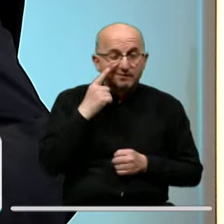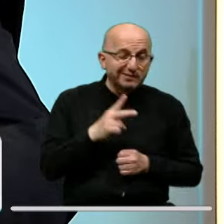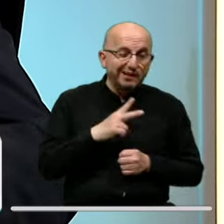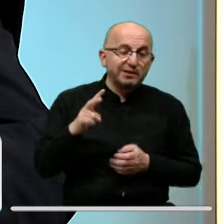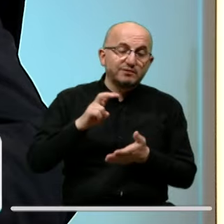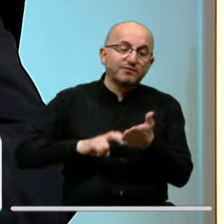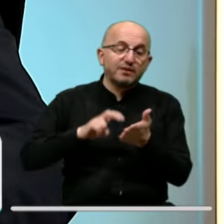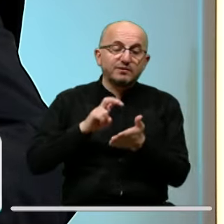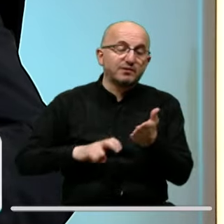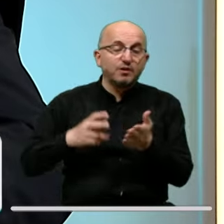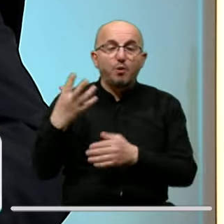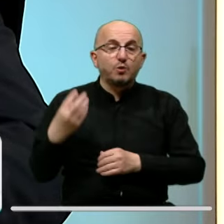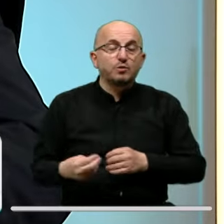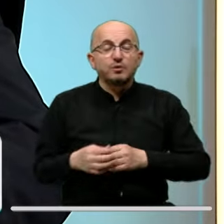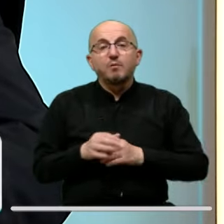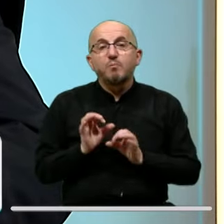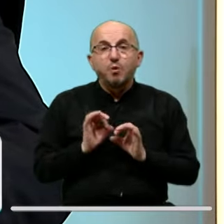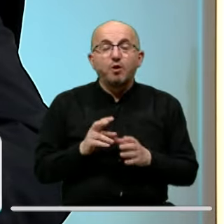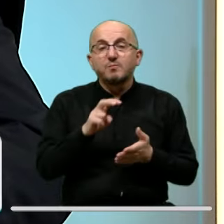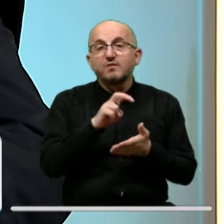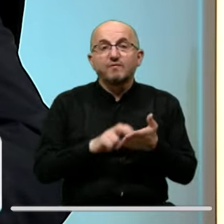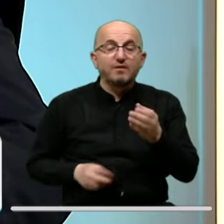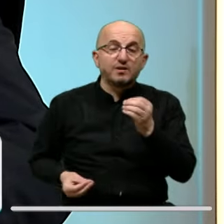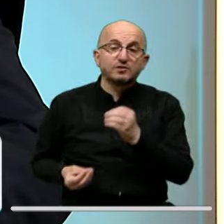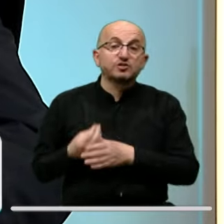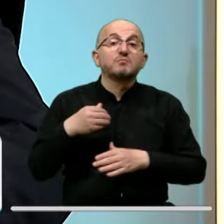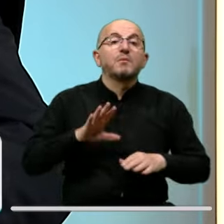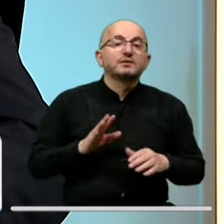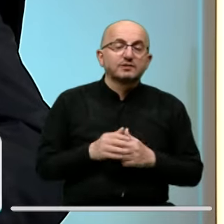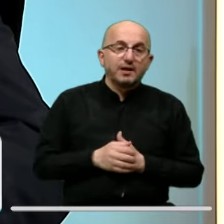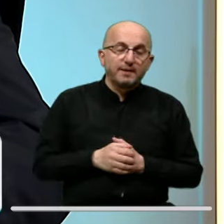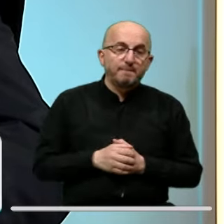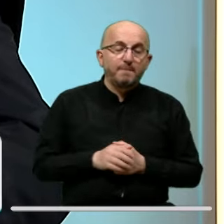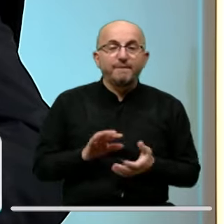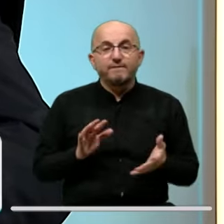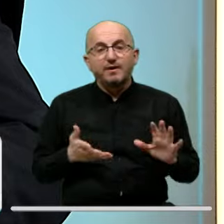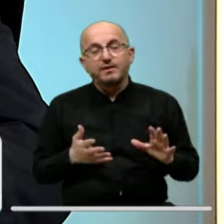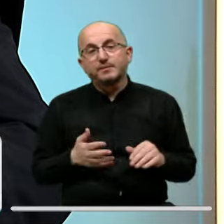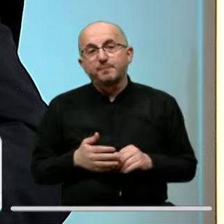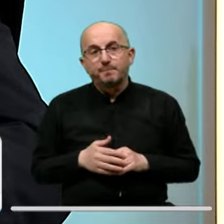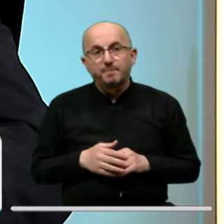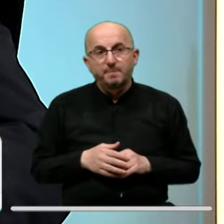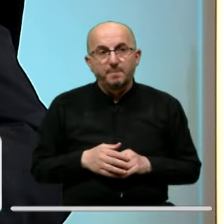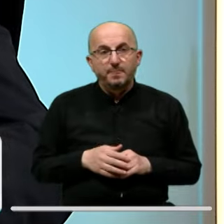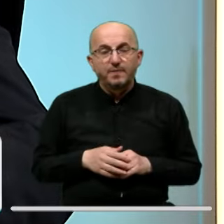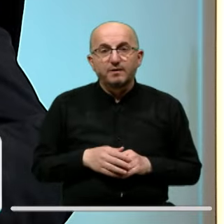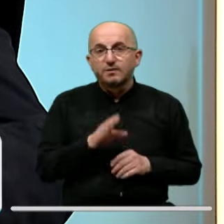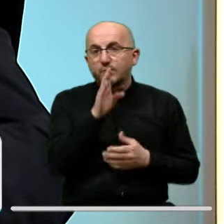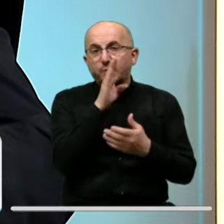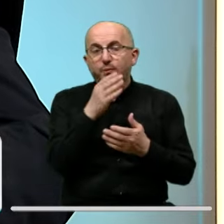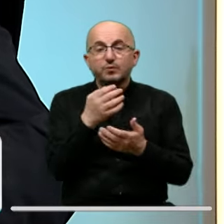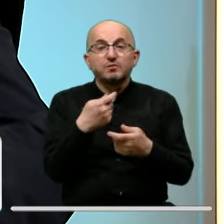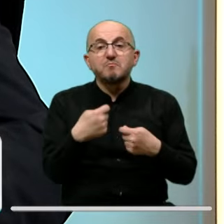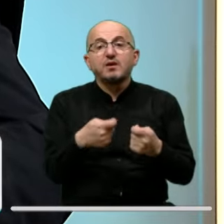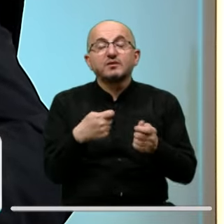vergileri de oluyor böyle bir vergi tahakkuk ettirmez lers veya iş işte ne bileyim dosya masrafı